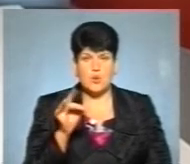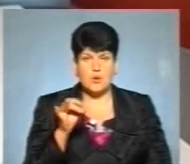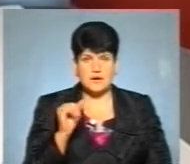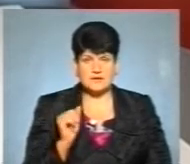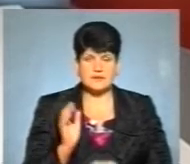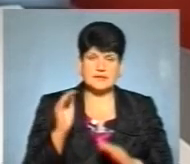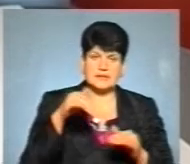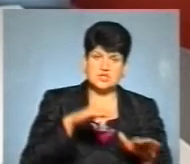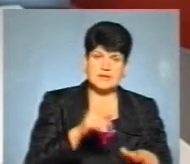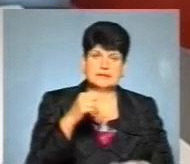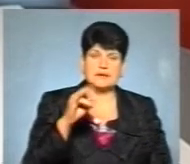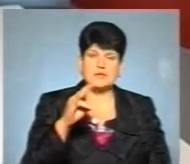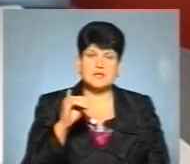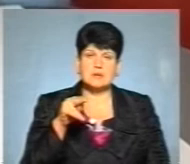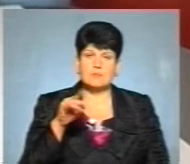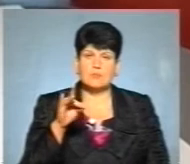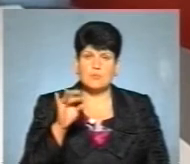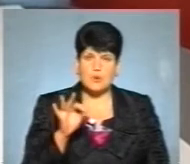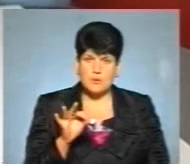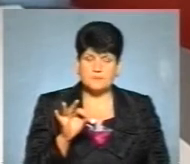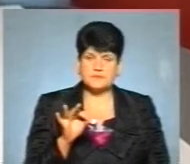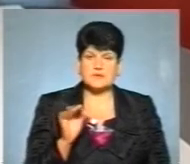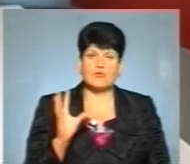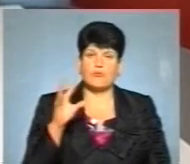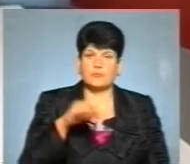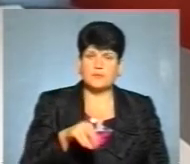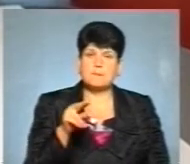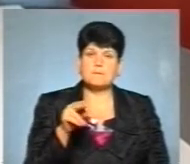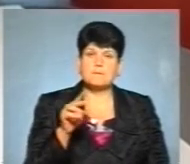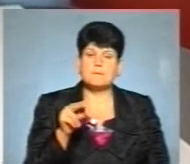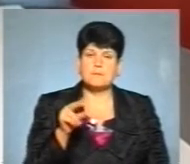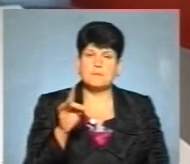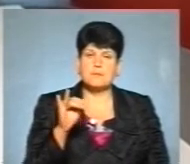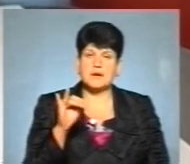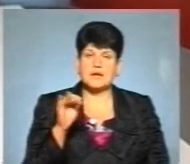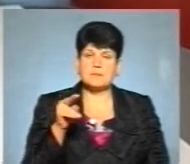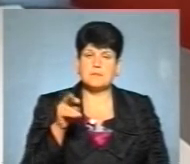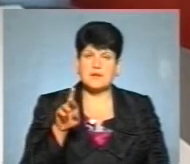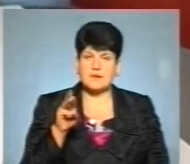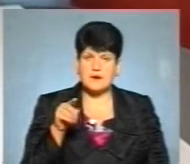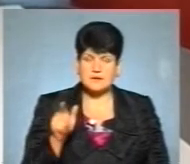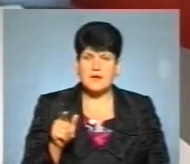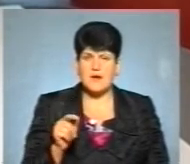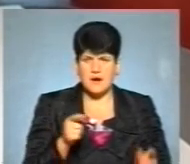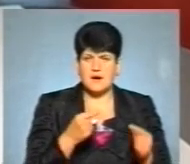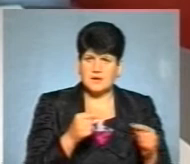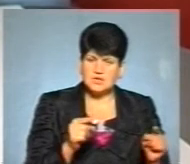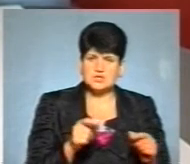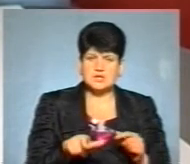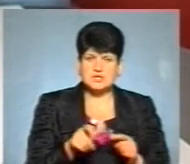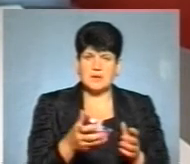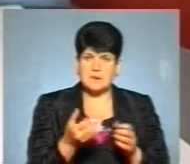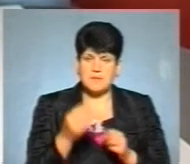Дніпро через Прип'ять, а ці ріки, ті, що я назвав, середні і малі ріки, дають від прийому дощових